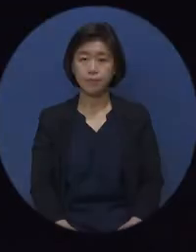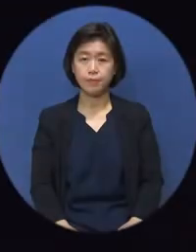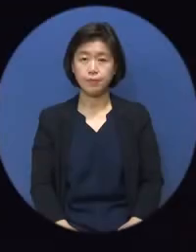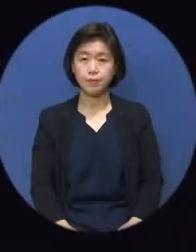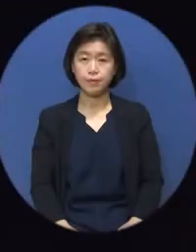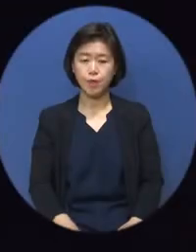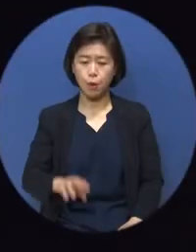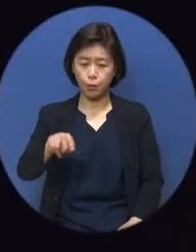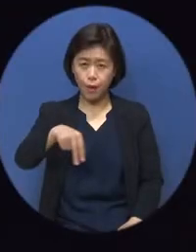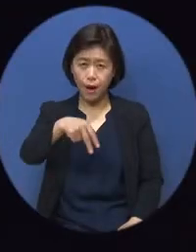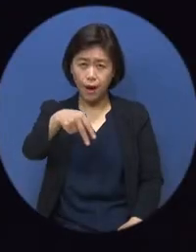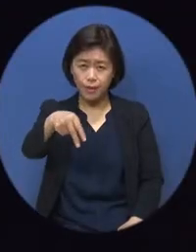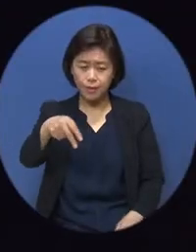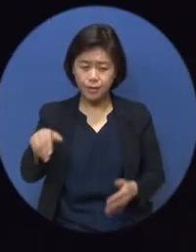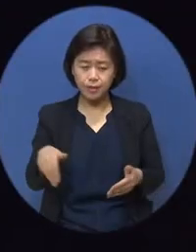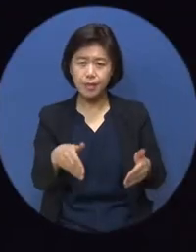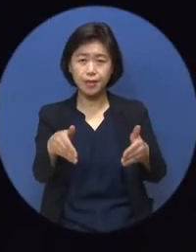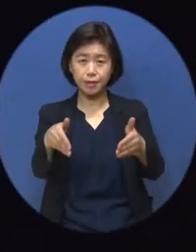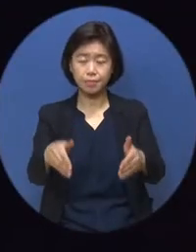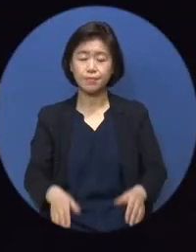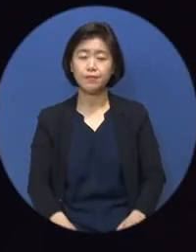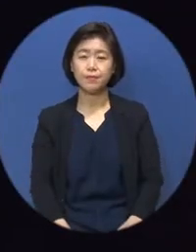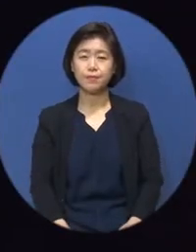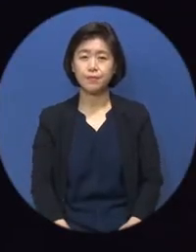돌아가는 길,